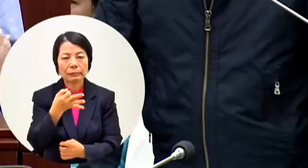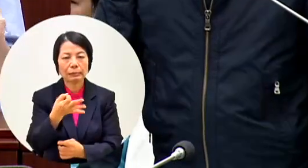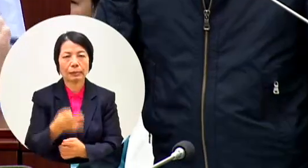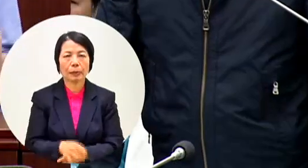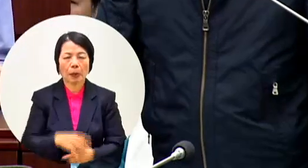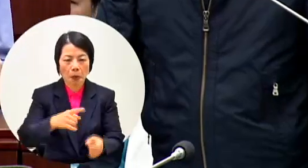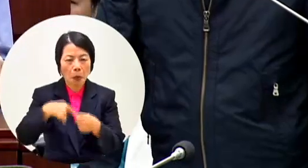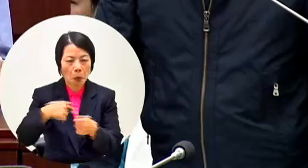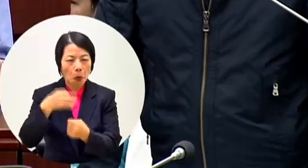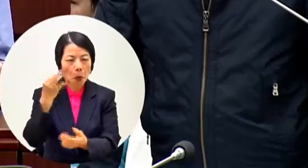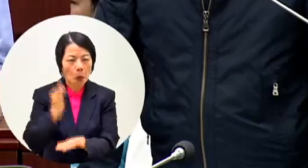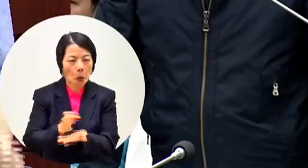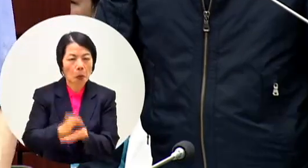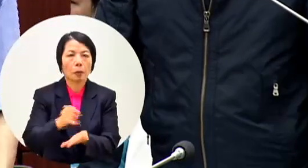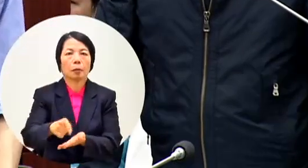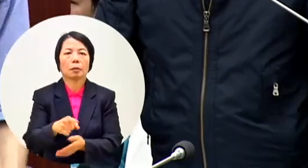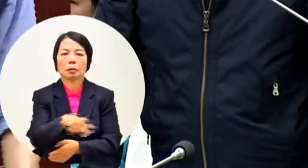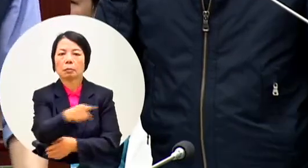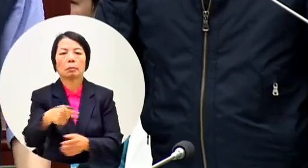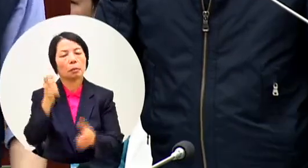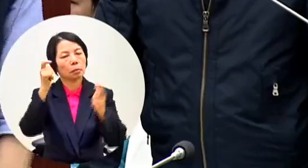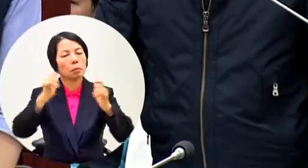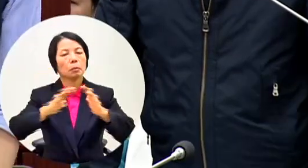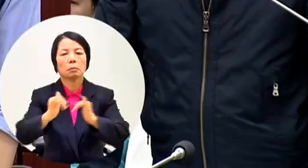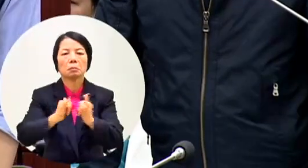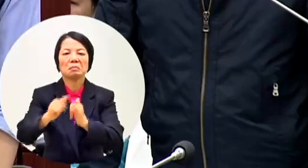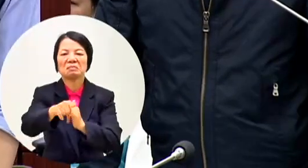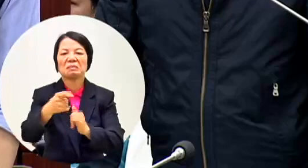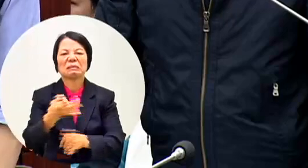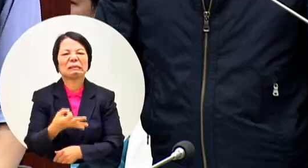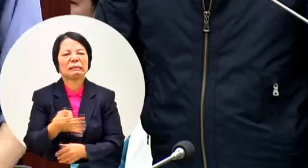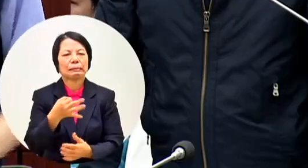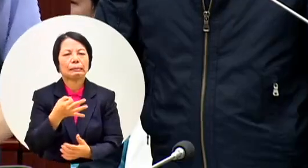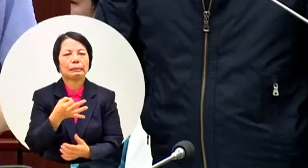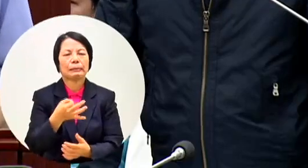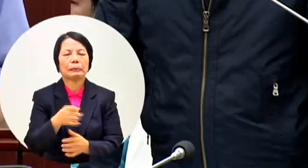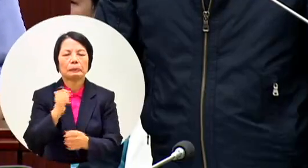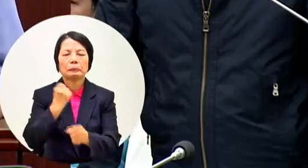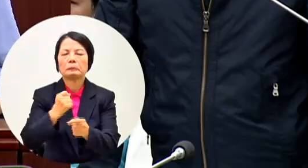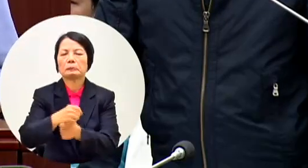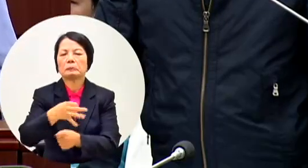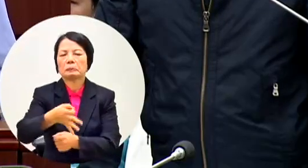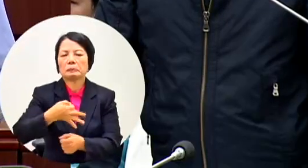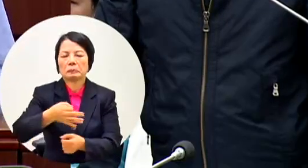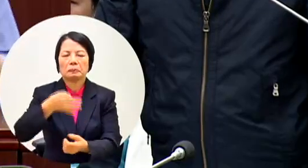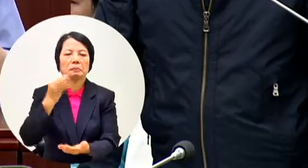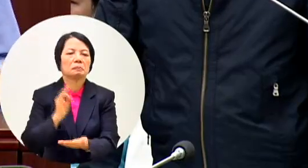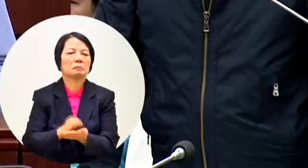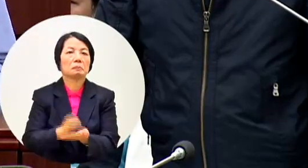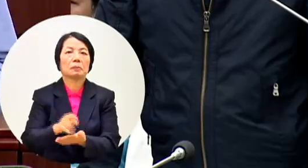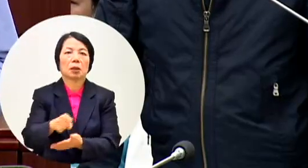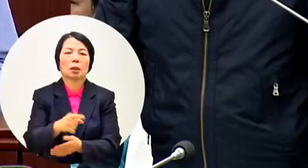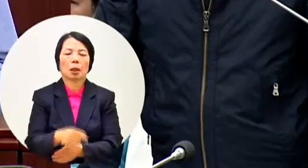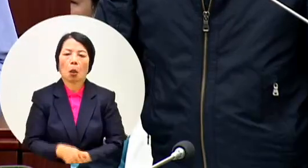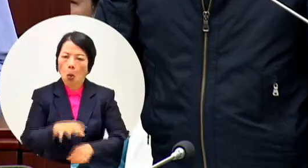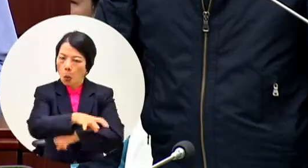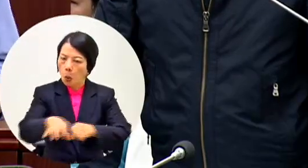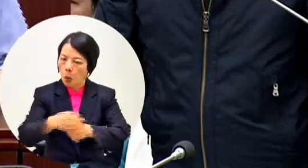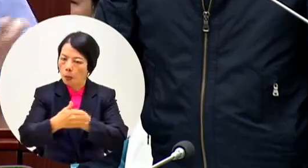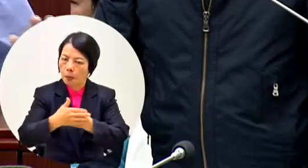苦，薪水太低。所以阿国外姐的环保，我特别跟吴议员报告一下，所有来高雄投